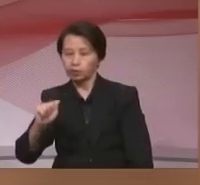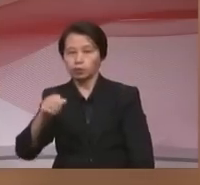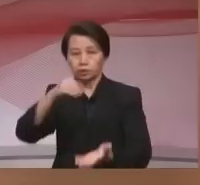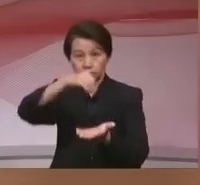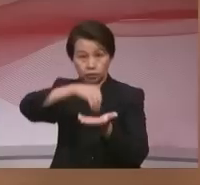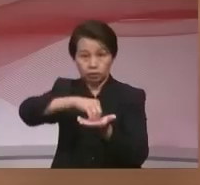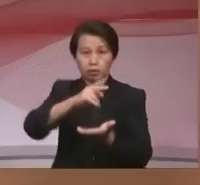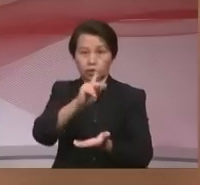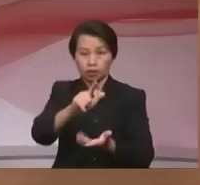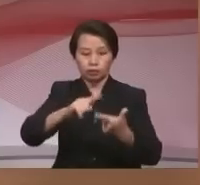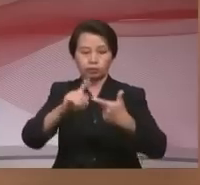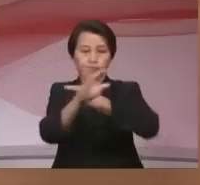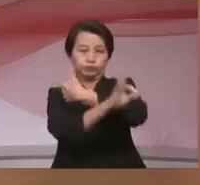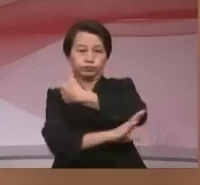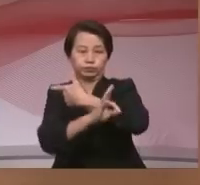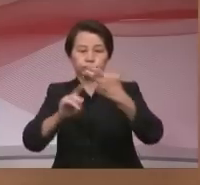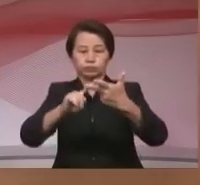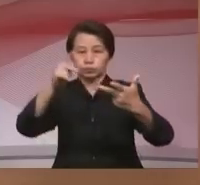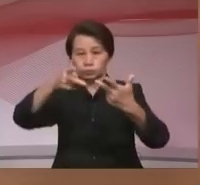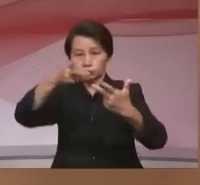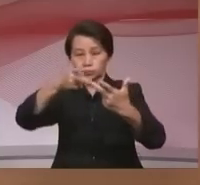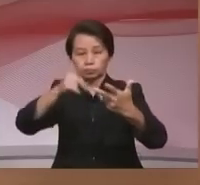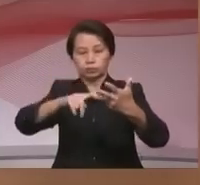Kuala Lumpur, Negeri Sembilan, Pulau